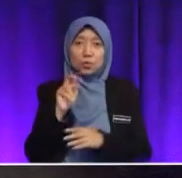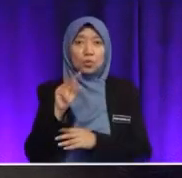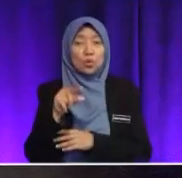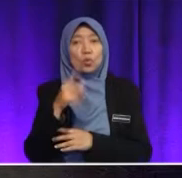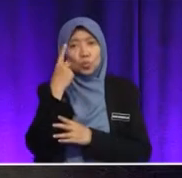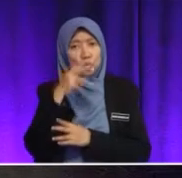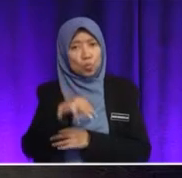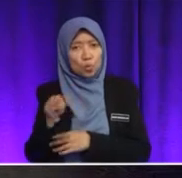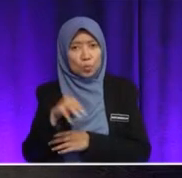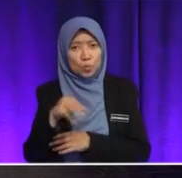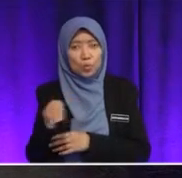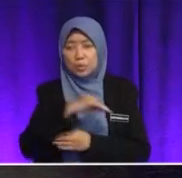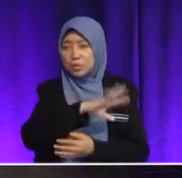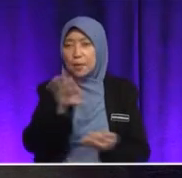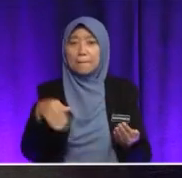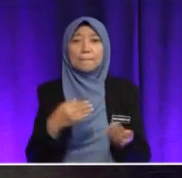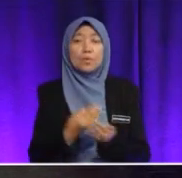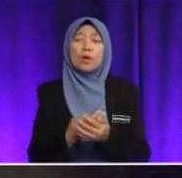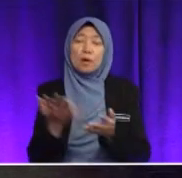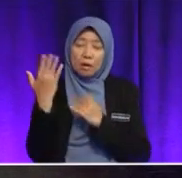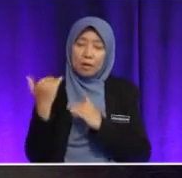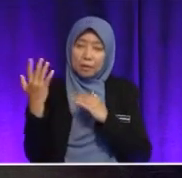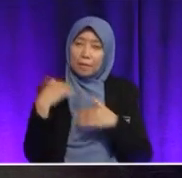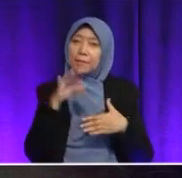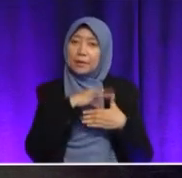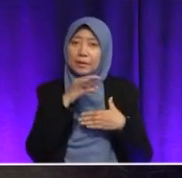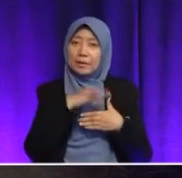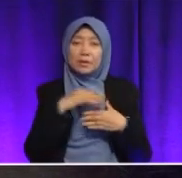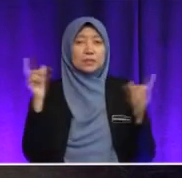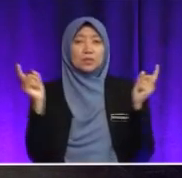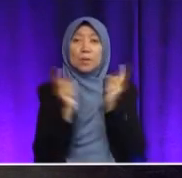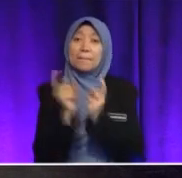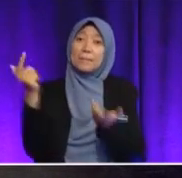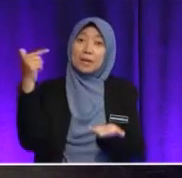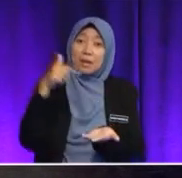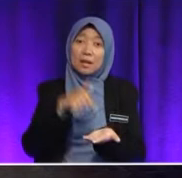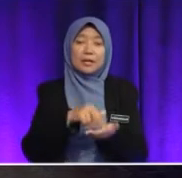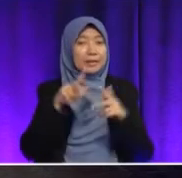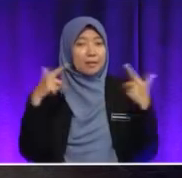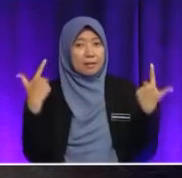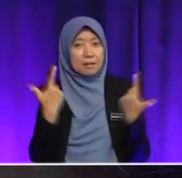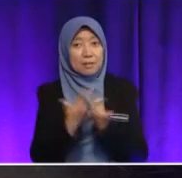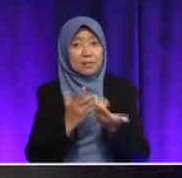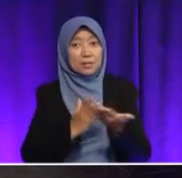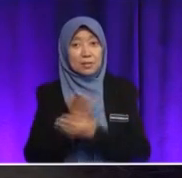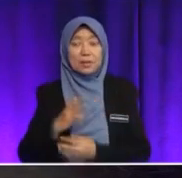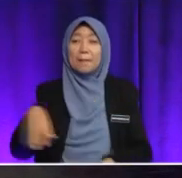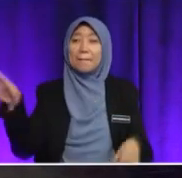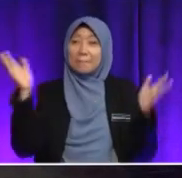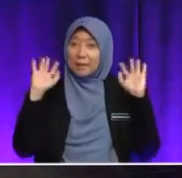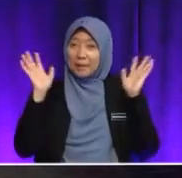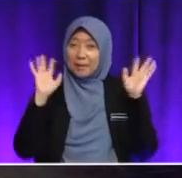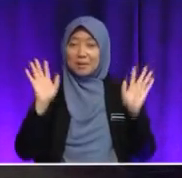akademika yang menuntun hal-hal MW manfaat kepada anda semua dan kita akan berjumpa lagi di Crush yang seterusnya B